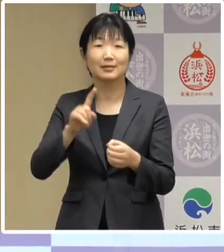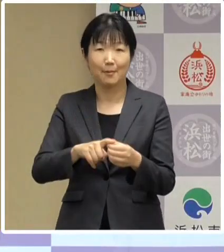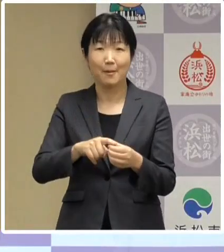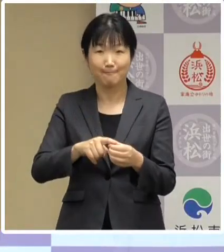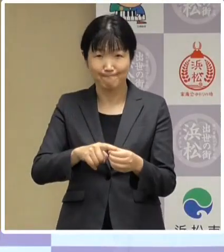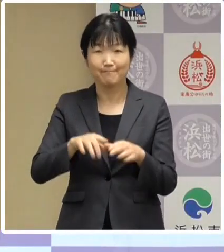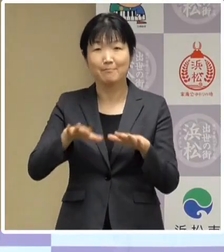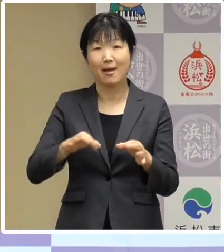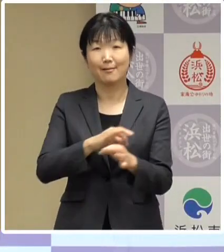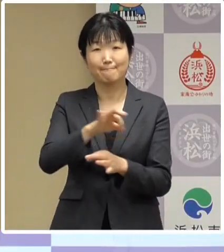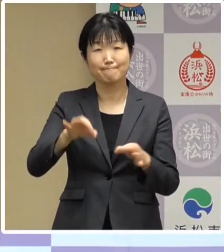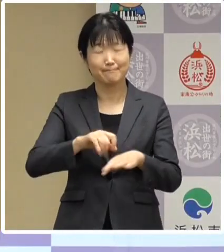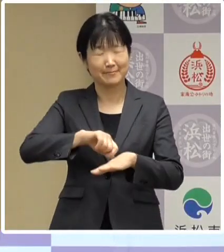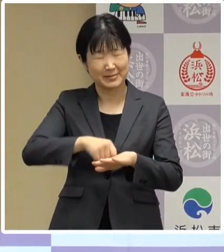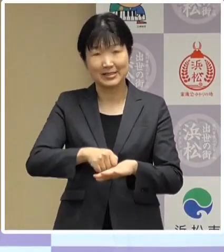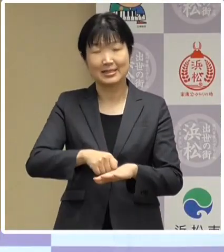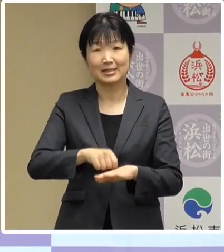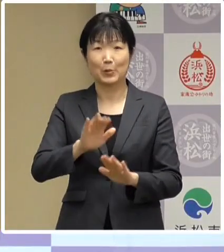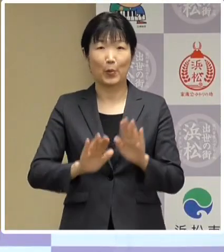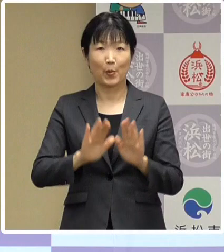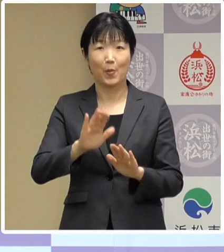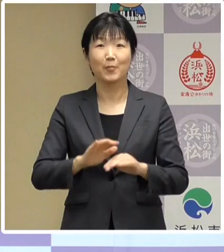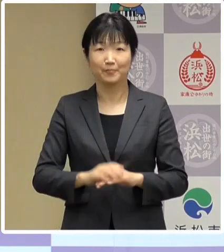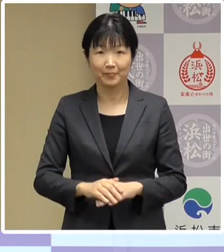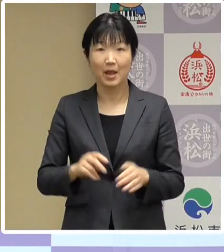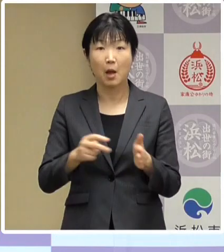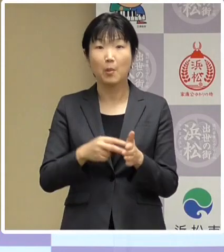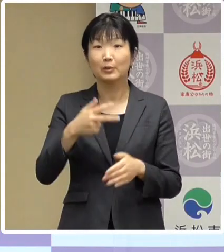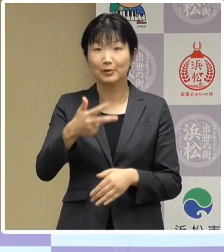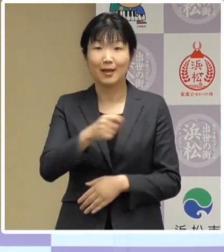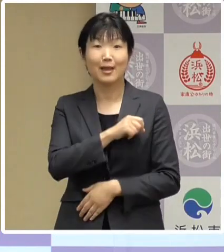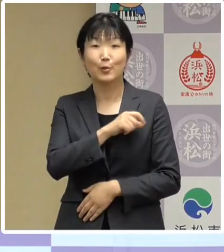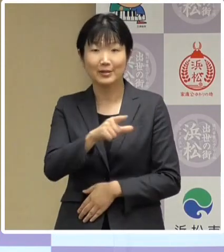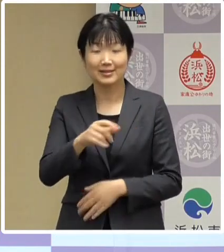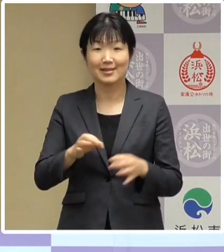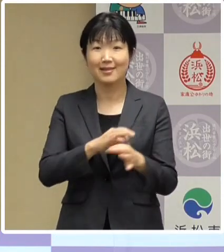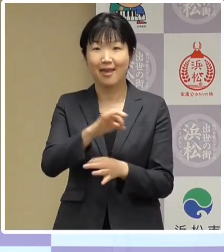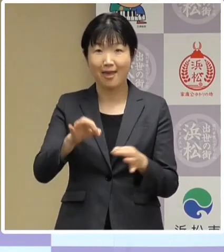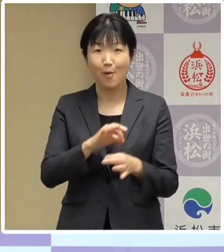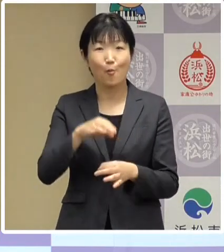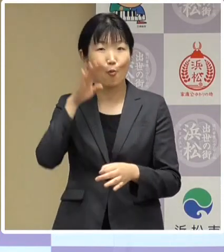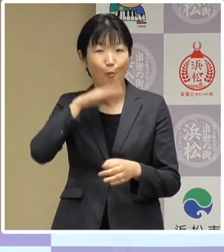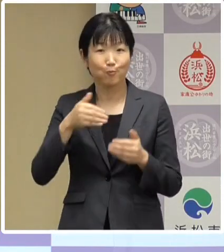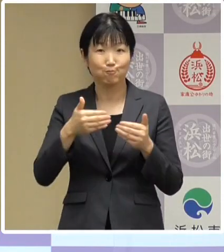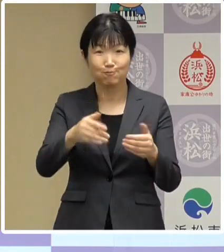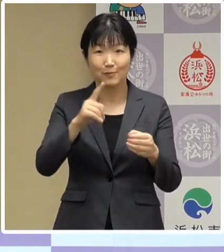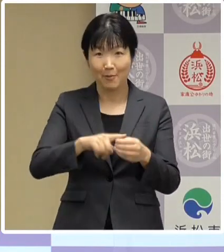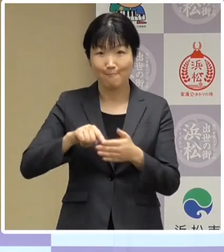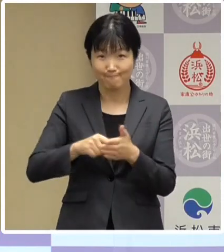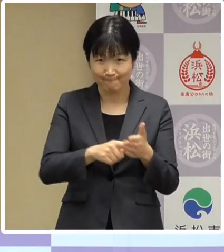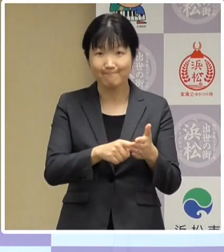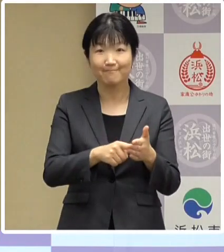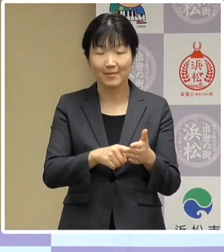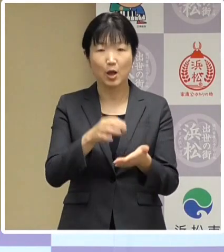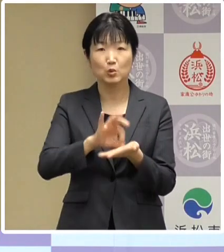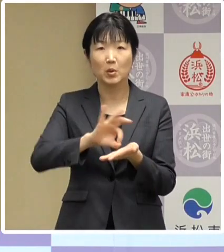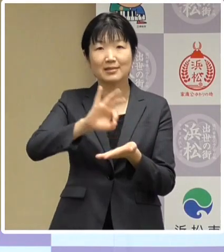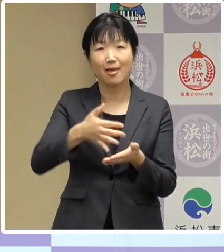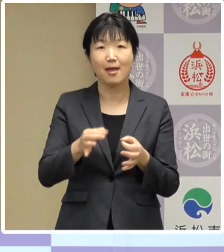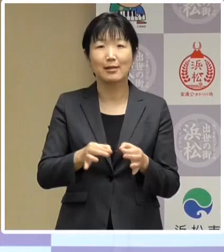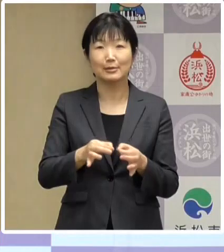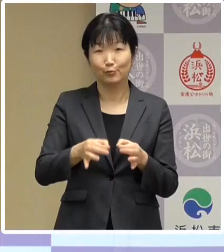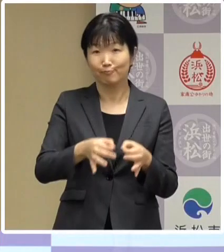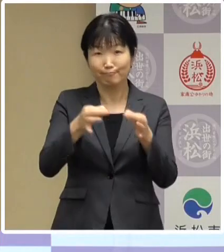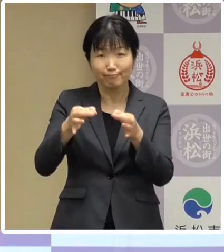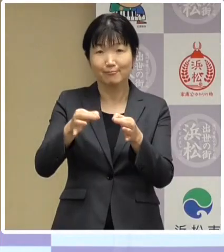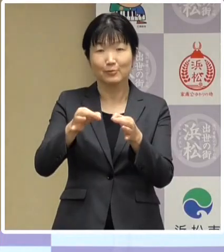続いております。そのような中、本市では積極的な経営健全化に取り組み、消費税率の変更に伴う改